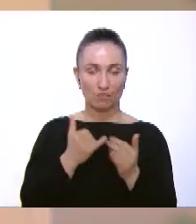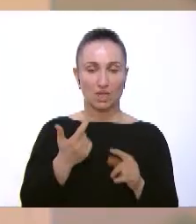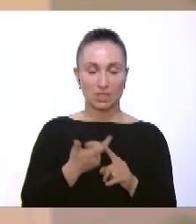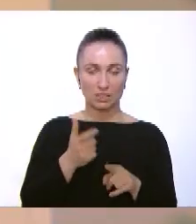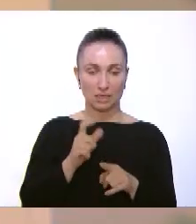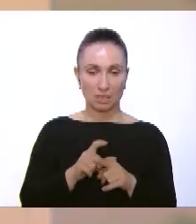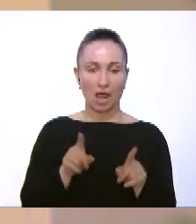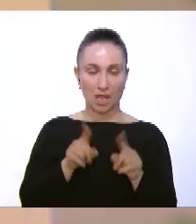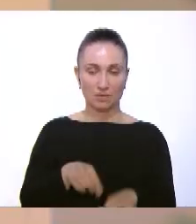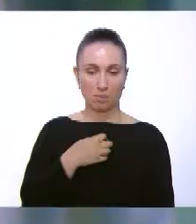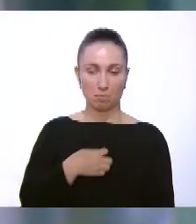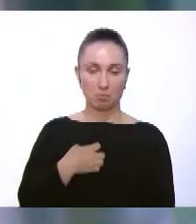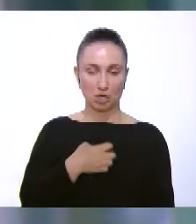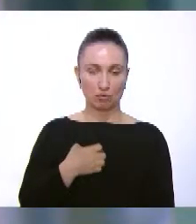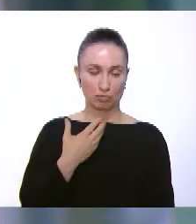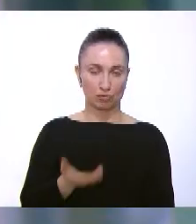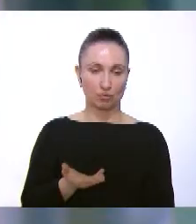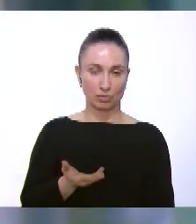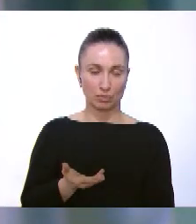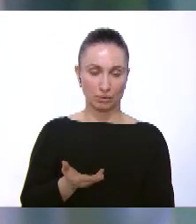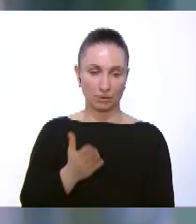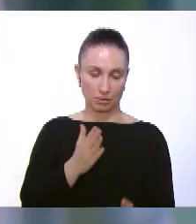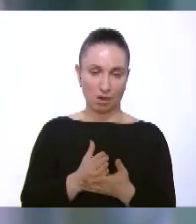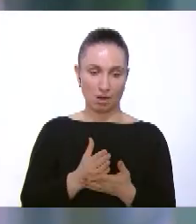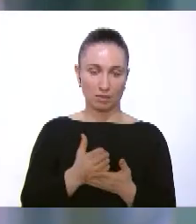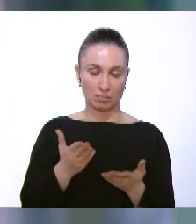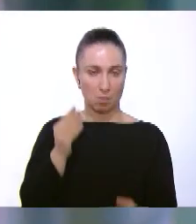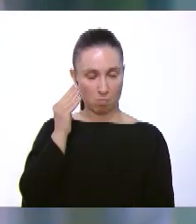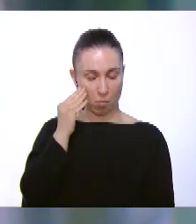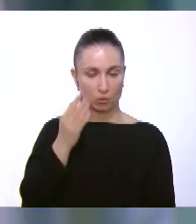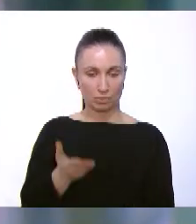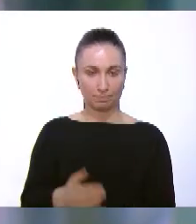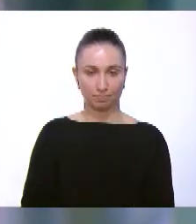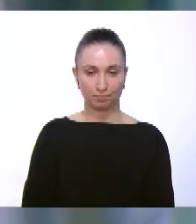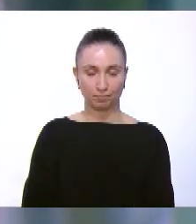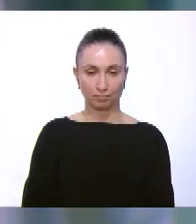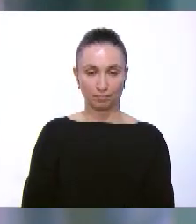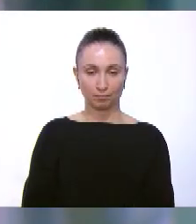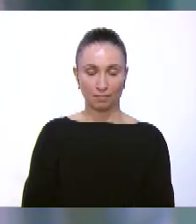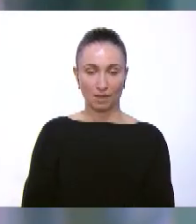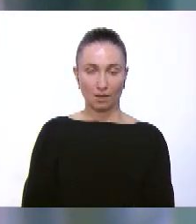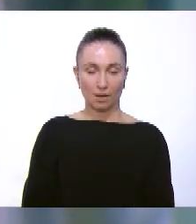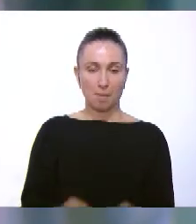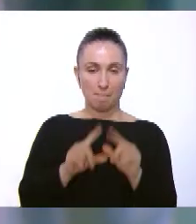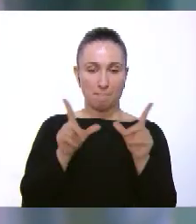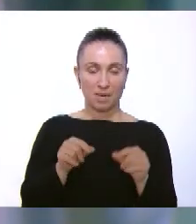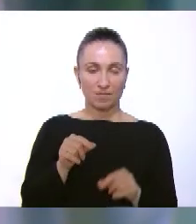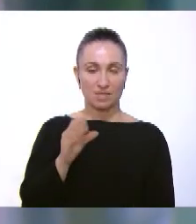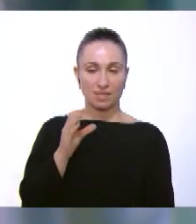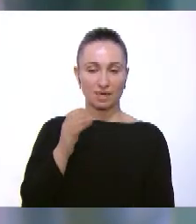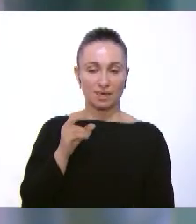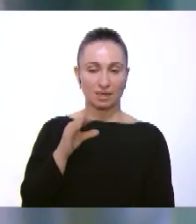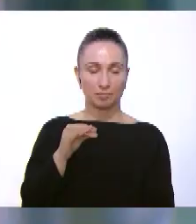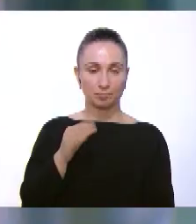ძალიან ასევე მნიშვნელოვანი კონცეპტუალური მოსაზრება გახლავთ. ფილტვის სკრინინგი, თქვენ